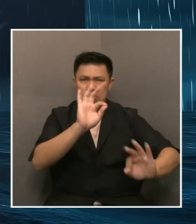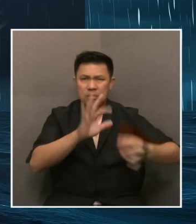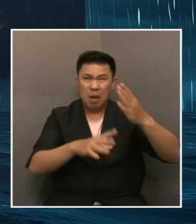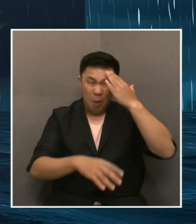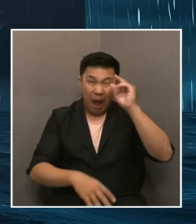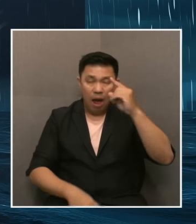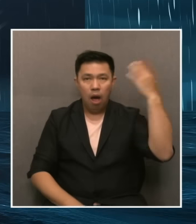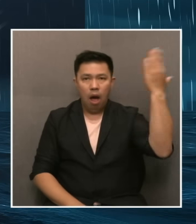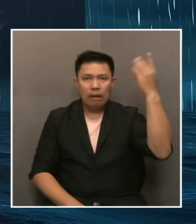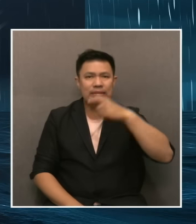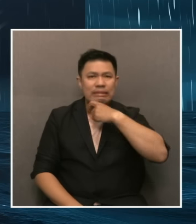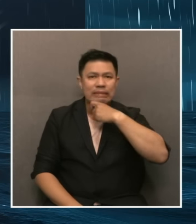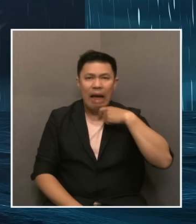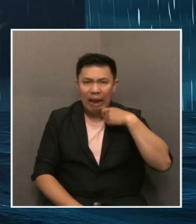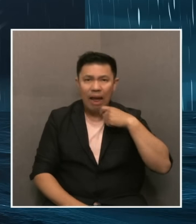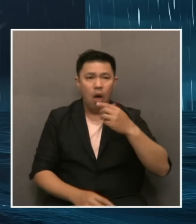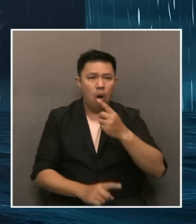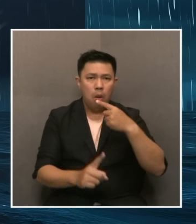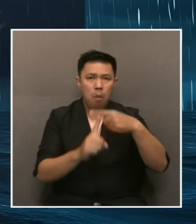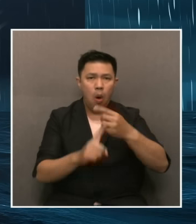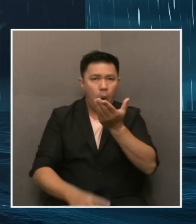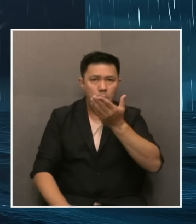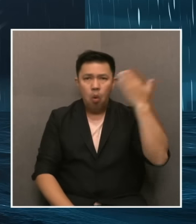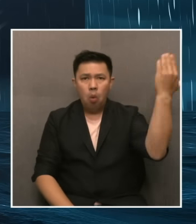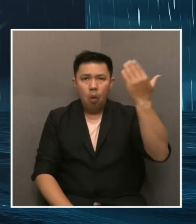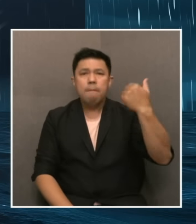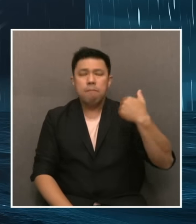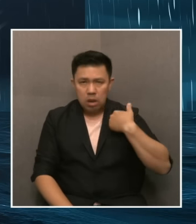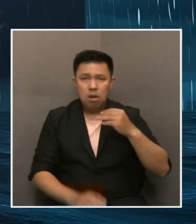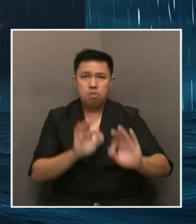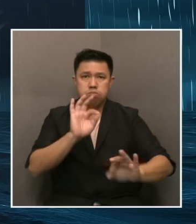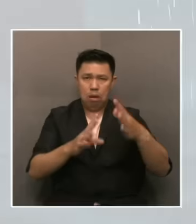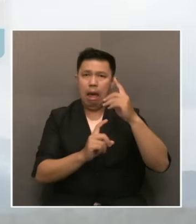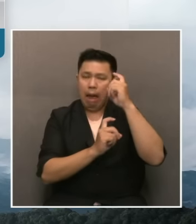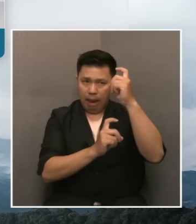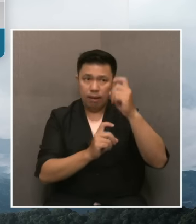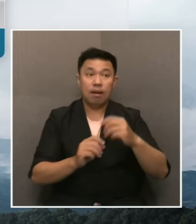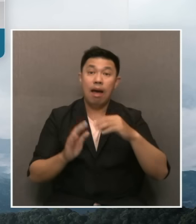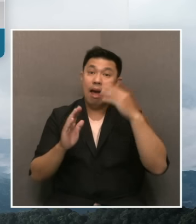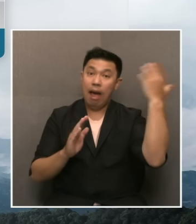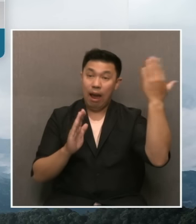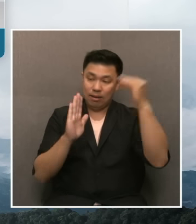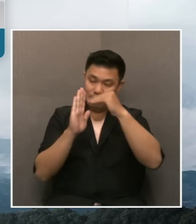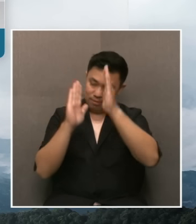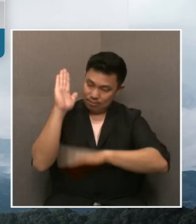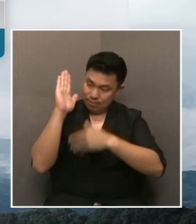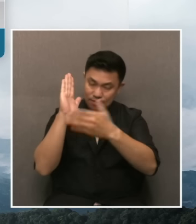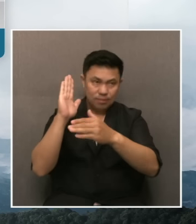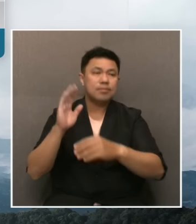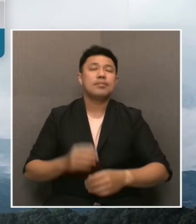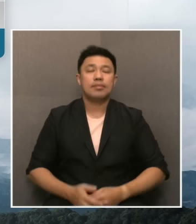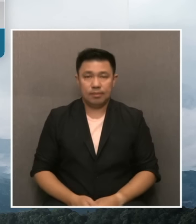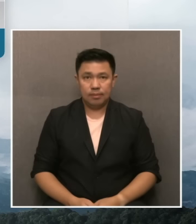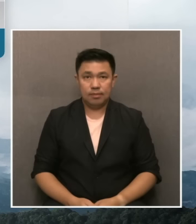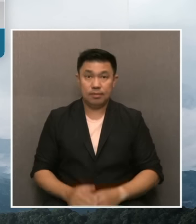ึ้นเพราะว่าอากาศมันแห้งแล้วกมีลมแรงมาดูสภาพอากาศเป็รายภาคกหนอยนะครับภาพรวมทั่วไทยเป็อย่างไร